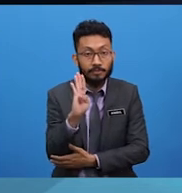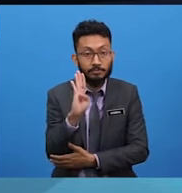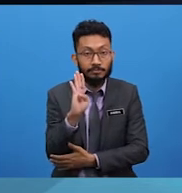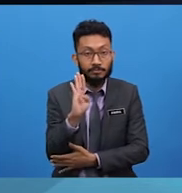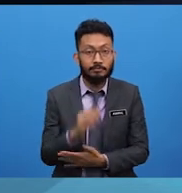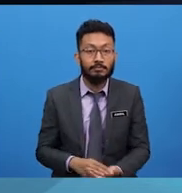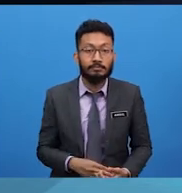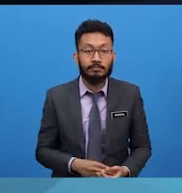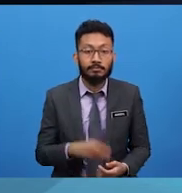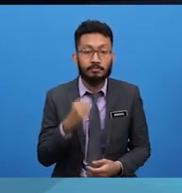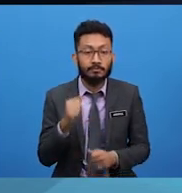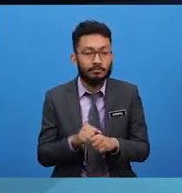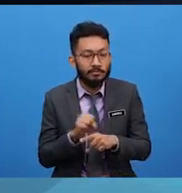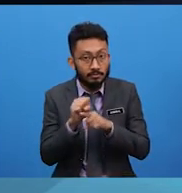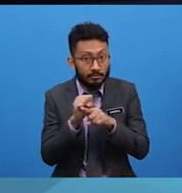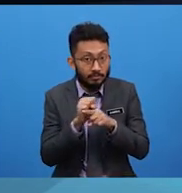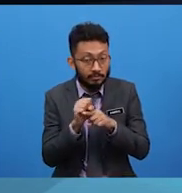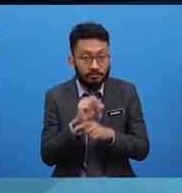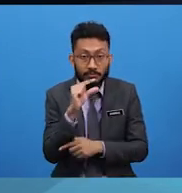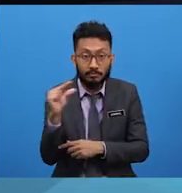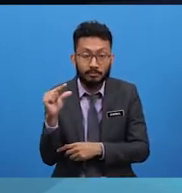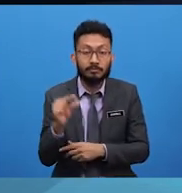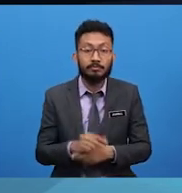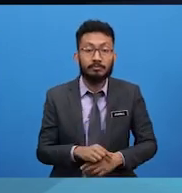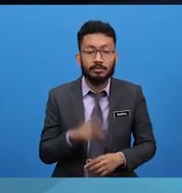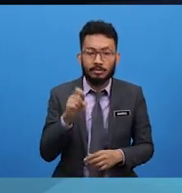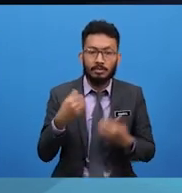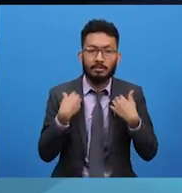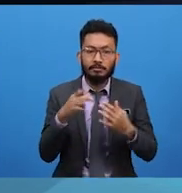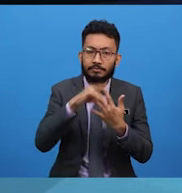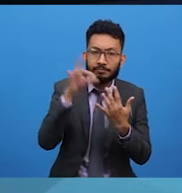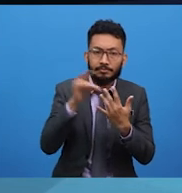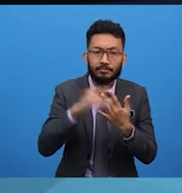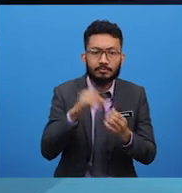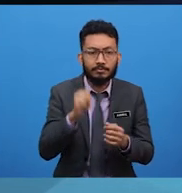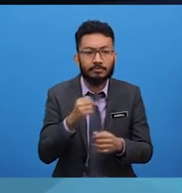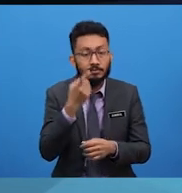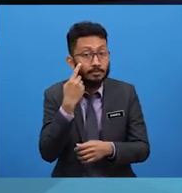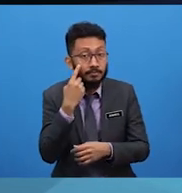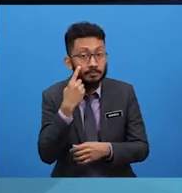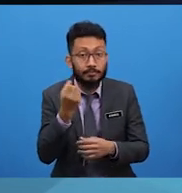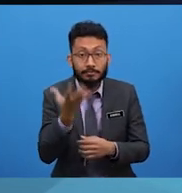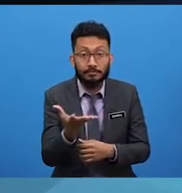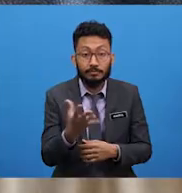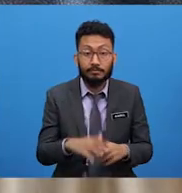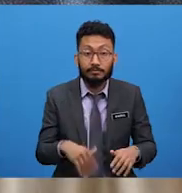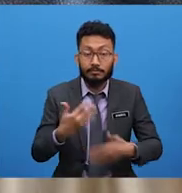sederhana tebal. Pilih pensel yang mempunyai mata yang keras supaya mudah untuk